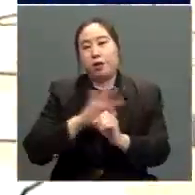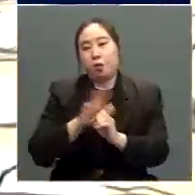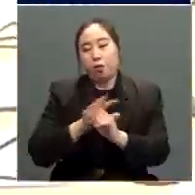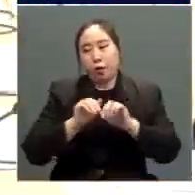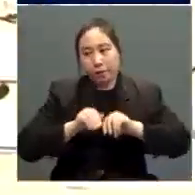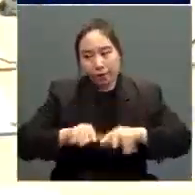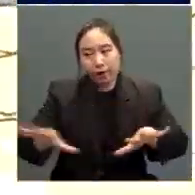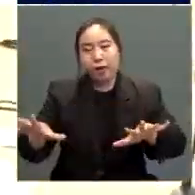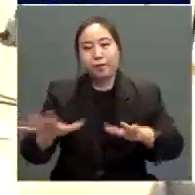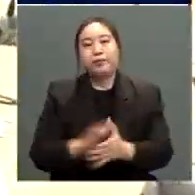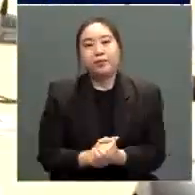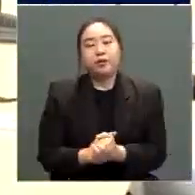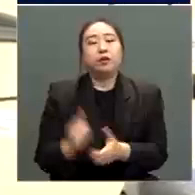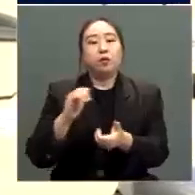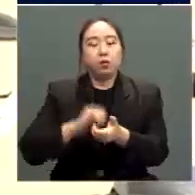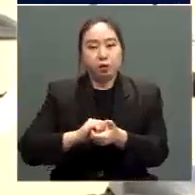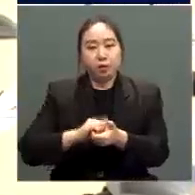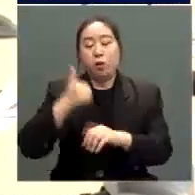พร้อมเตรียมหารือร่วมกับภาคเอกชนและทุกภาคส่วนวางแผนฟื้นฟูประเทศร่วมกันและเชื่อว่าประเทศไทยจะผ่านพ้นวิกฤตครั้งนี้ไปได้ค่ะเพราะในประยุทธ์จันทร์โอชานายกรัฐมนตรีเป็นประธานการประชุมศูนย์บริหารสถานการณ์การแพร่ระบาดของโคลอีก19